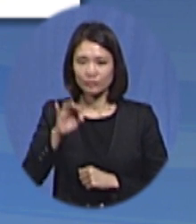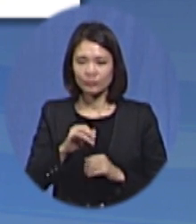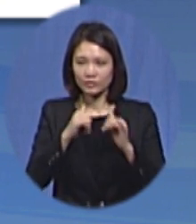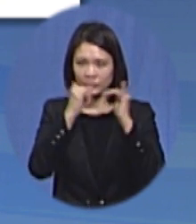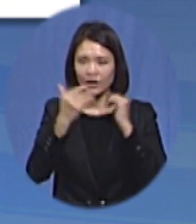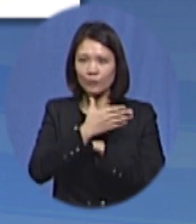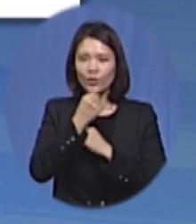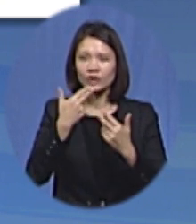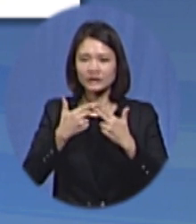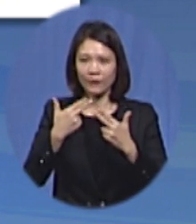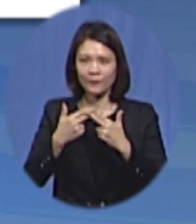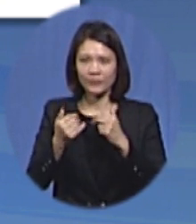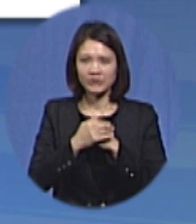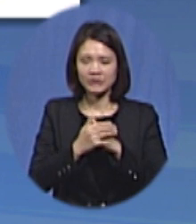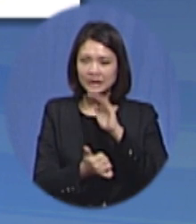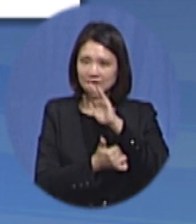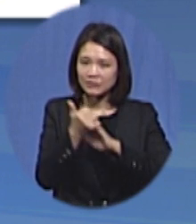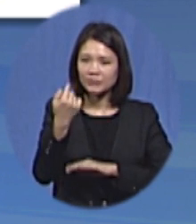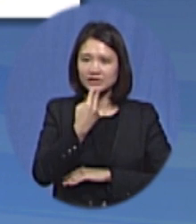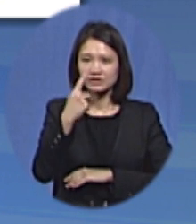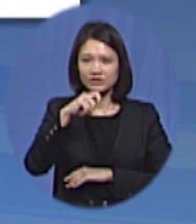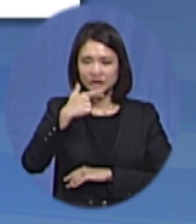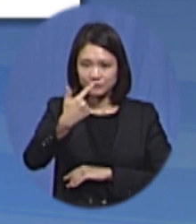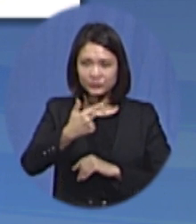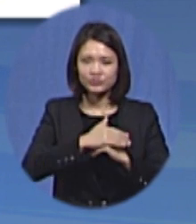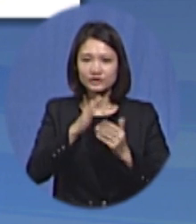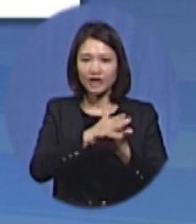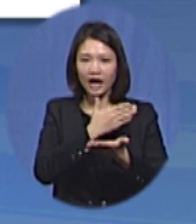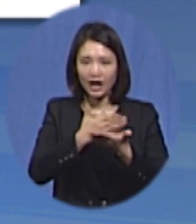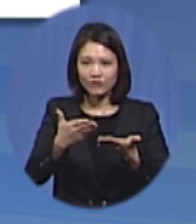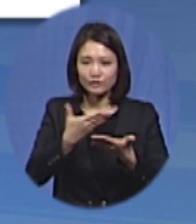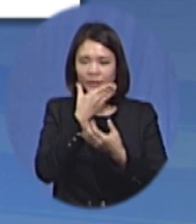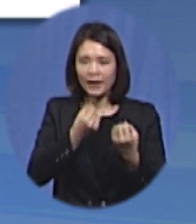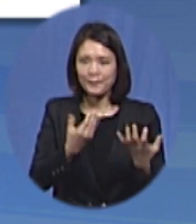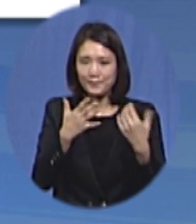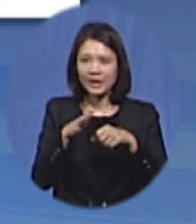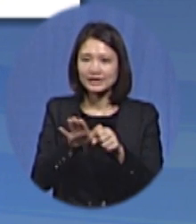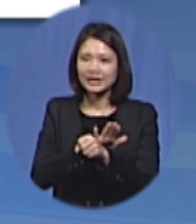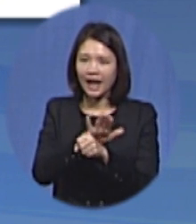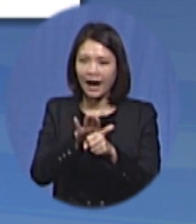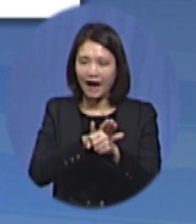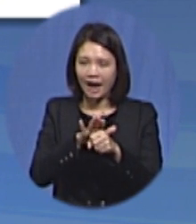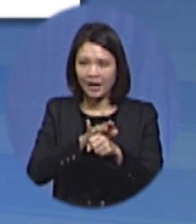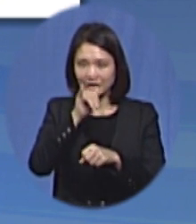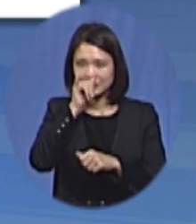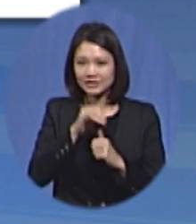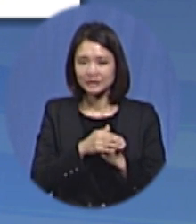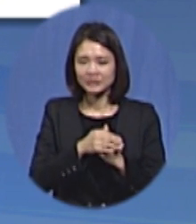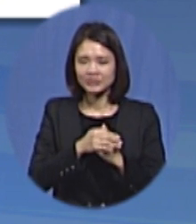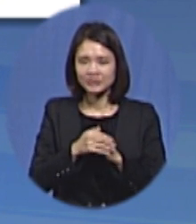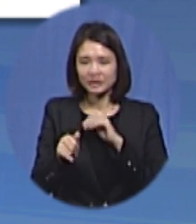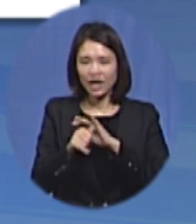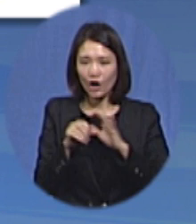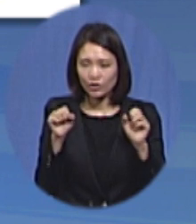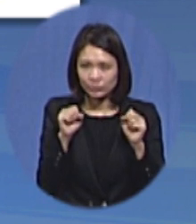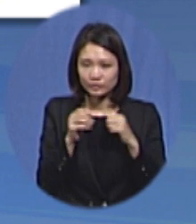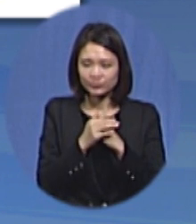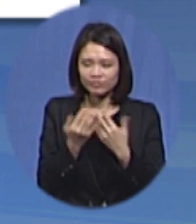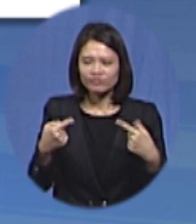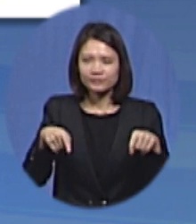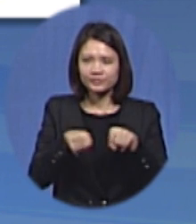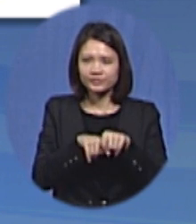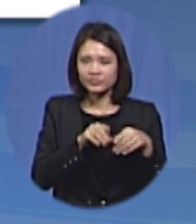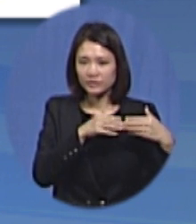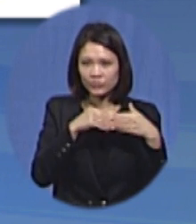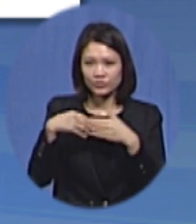안동사회복지협의회가 희망 2016 나눔 캠페인과 나눔 콘서트 사랑을 개최했습니다. 경북사회복지 공동모금회가